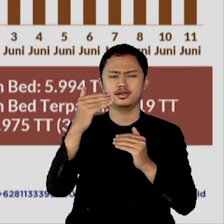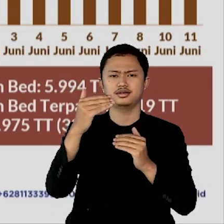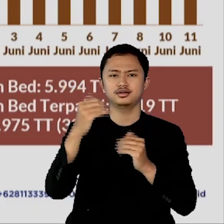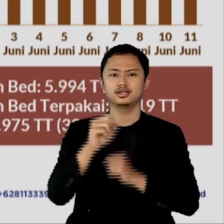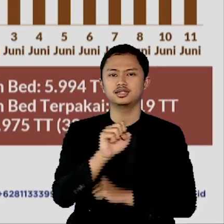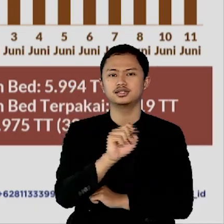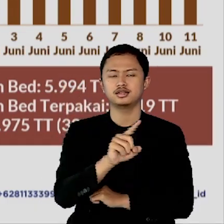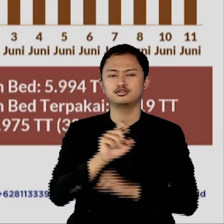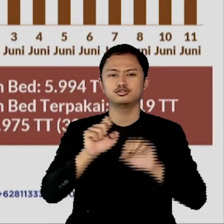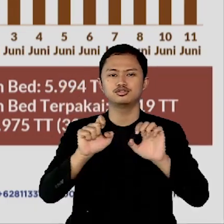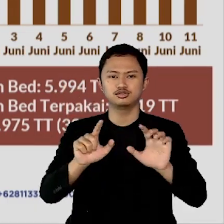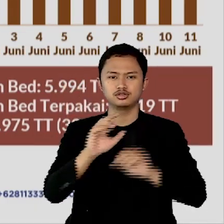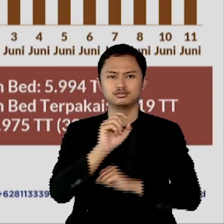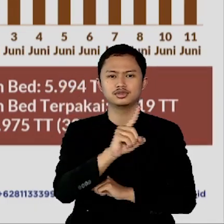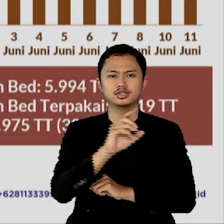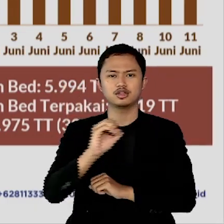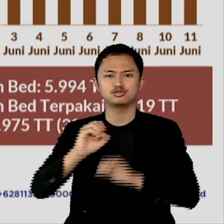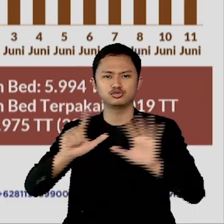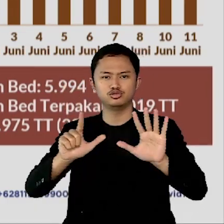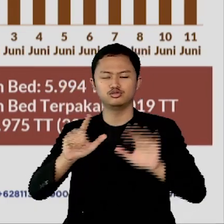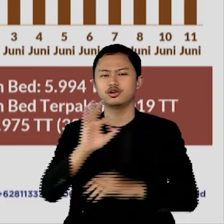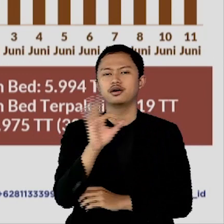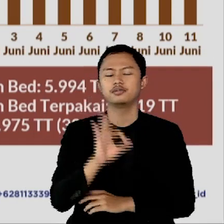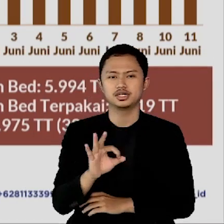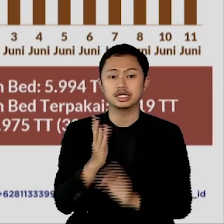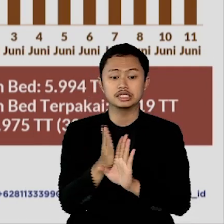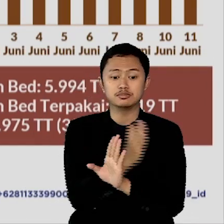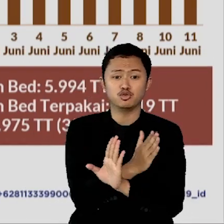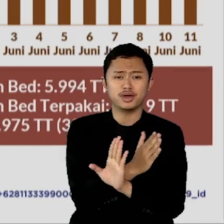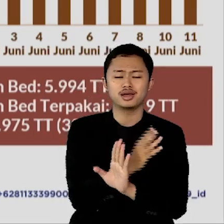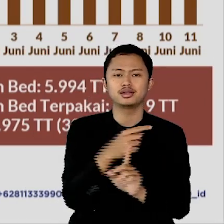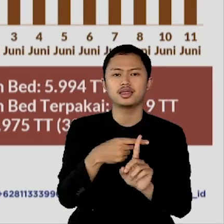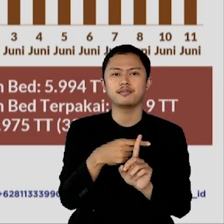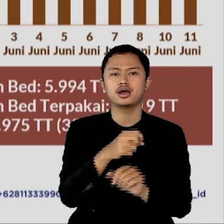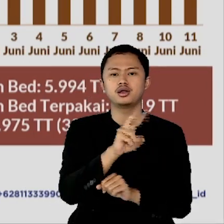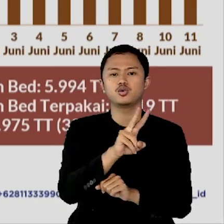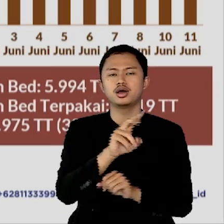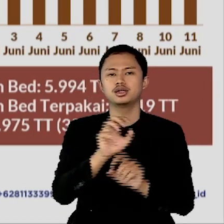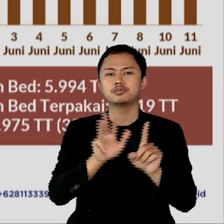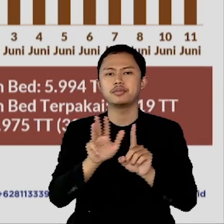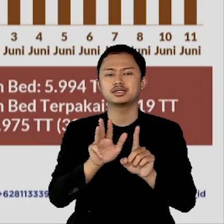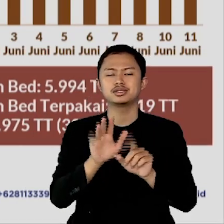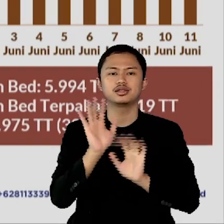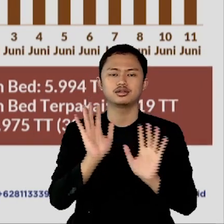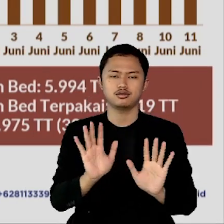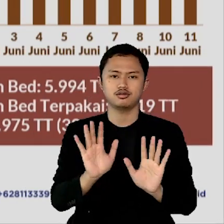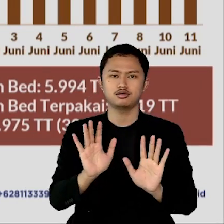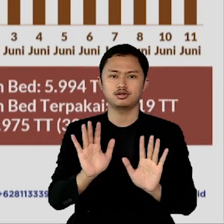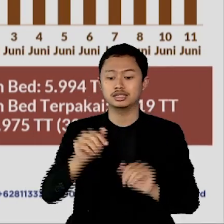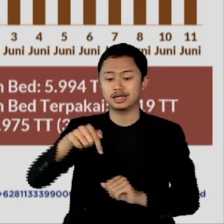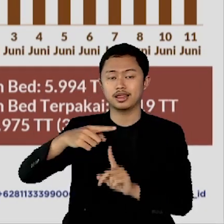tajam yaitu 107 persen dari yang sebelumnya hanya bertambah 219 kasus per hari